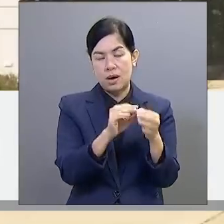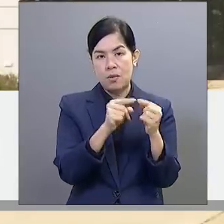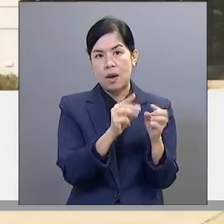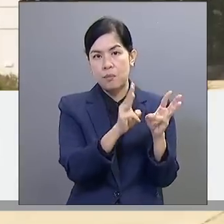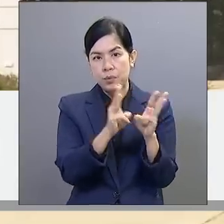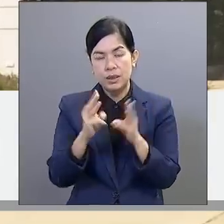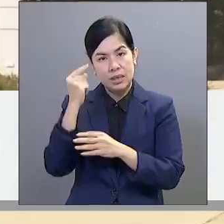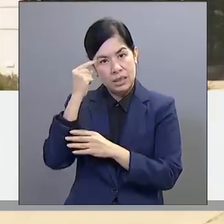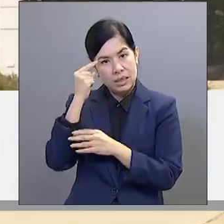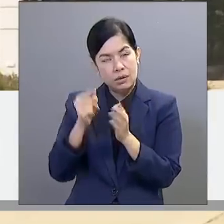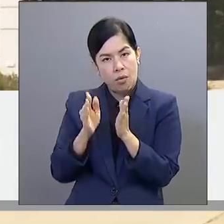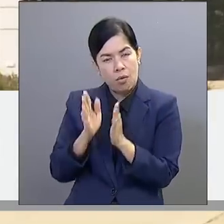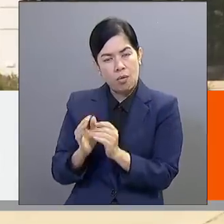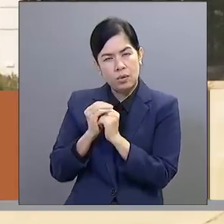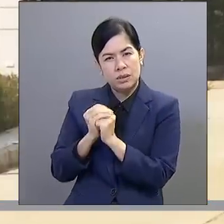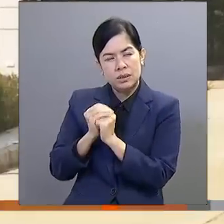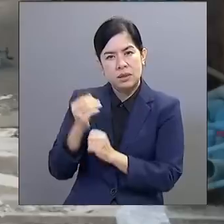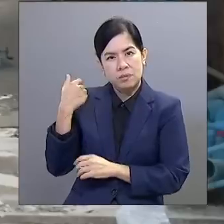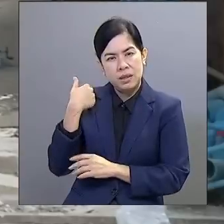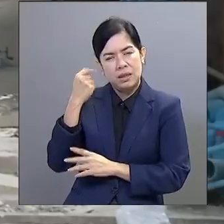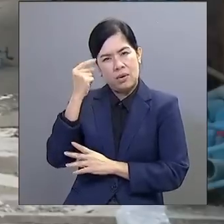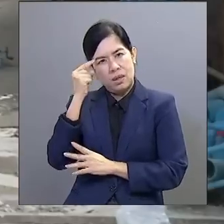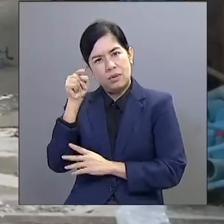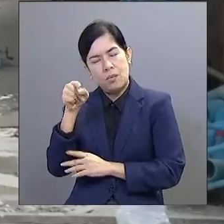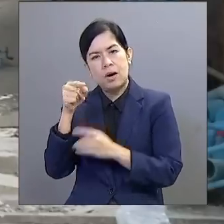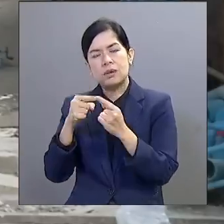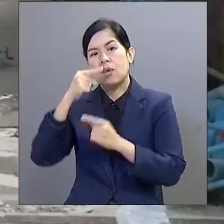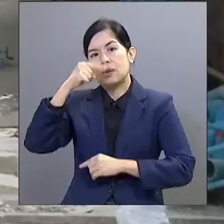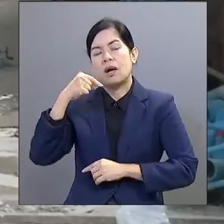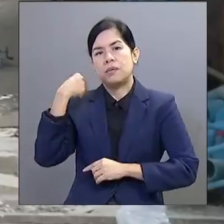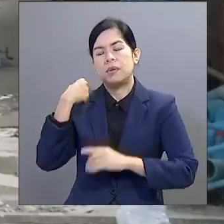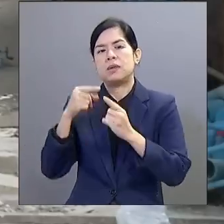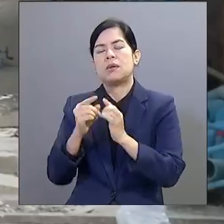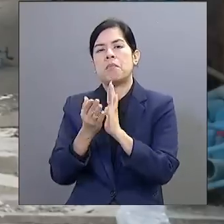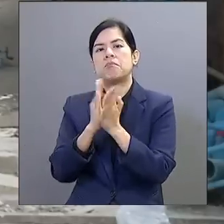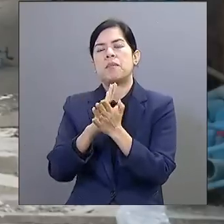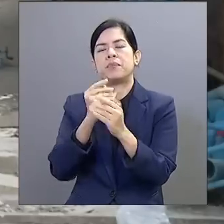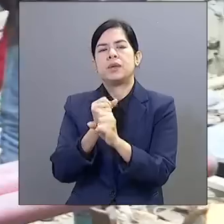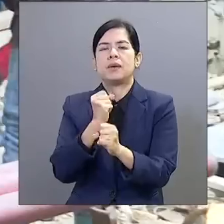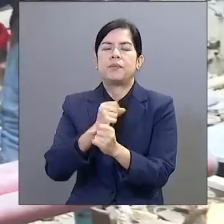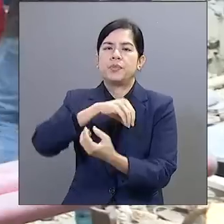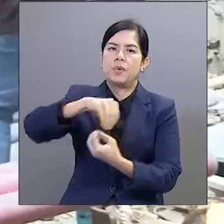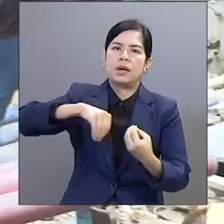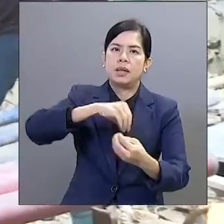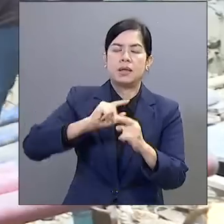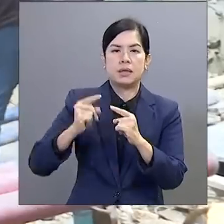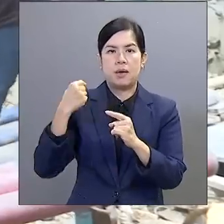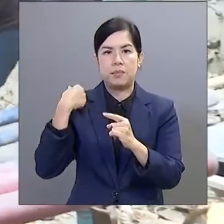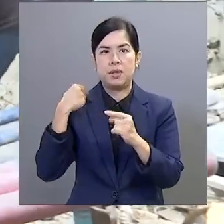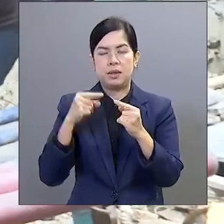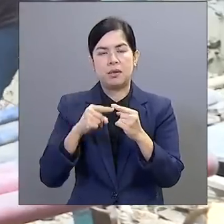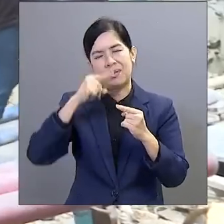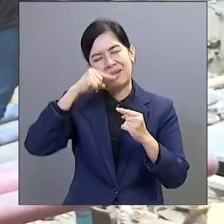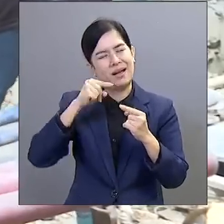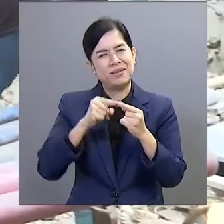ที่ทำให้คนจีนใหม่จำนวนไม่น้อยมุ่งมั่นมาใช้ไทยเป็นฐานทรัพยากรทำมาค้าขายจะยิ่งทำให้ไทยมีแต่เสีย